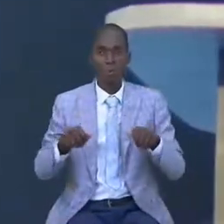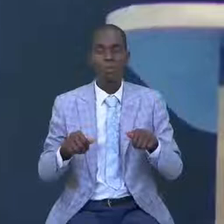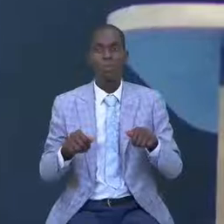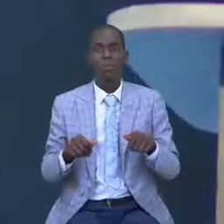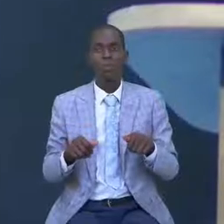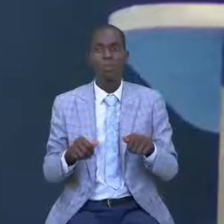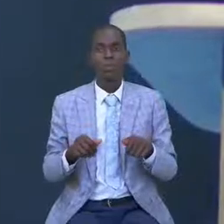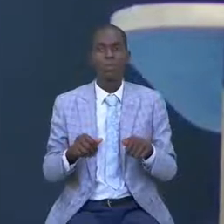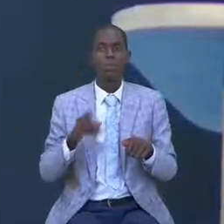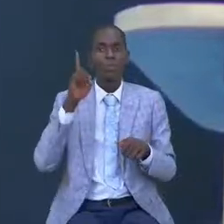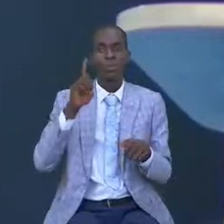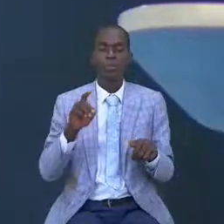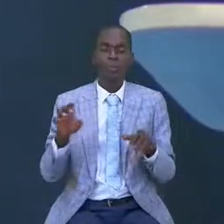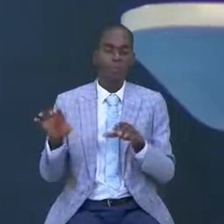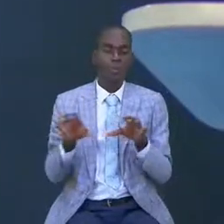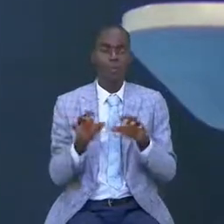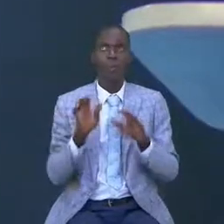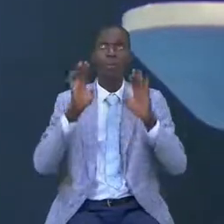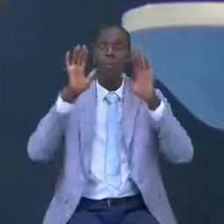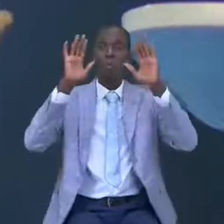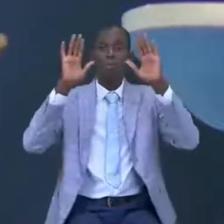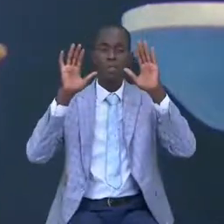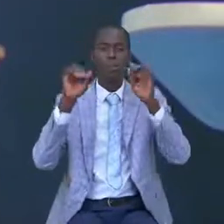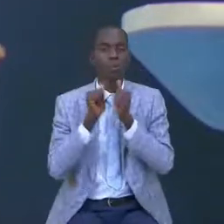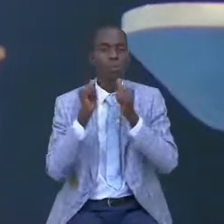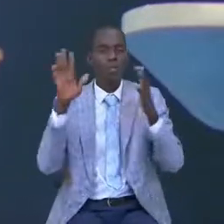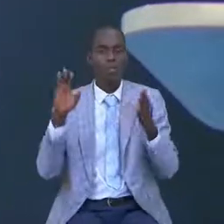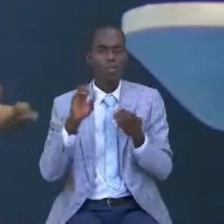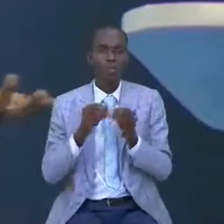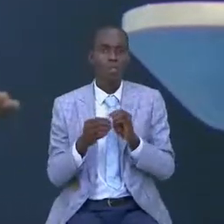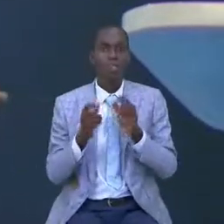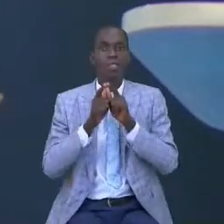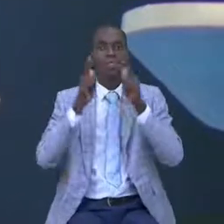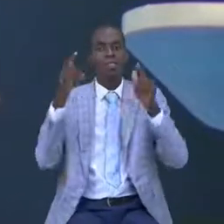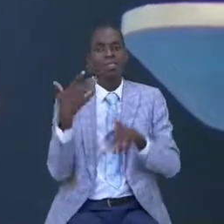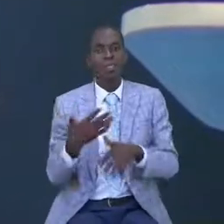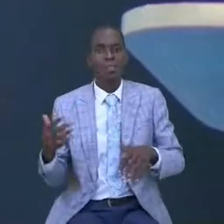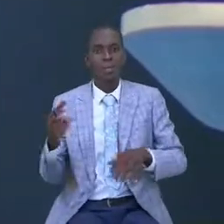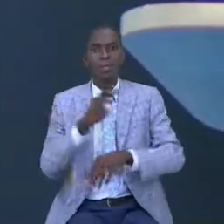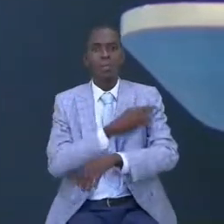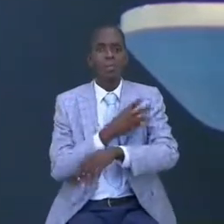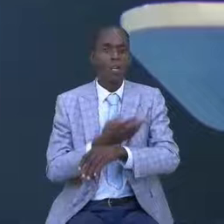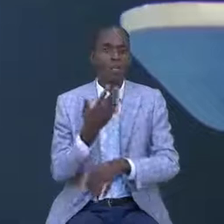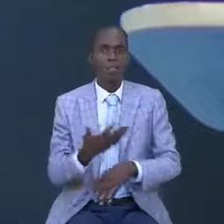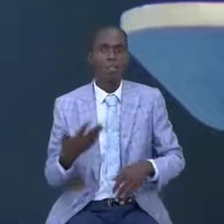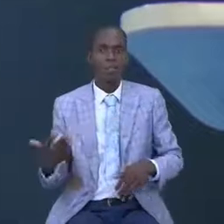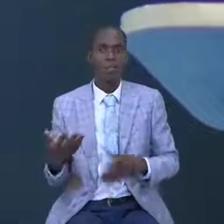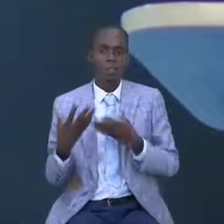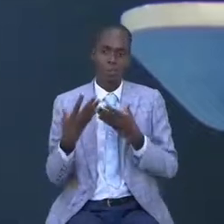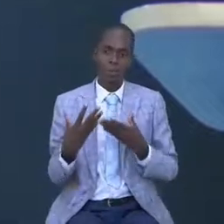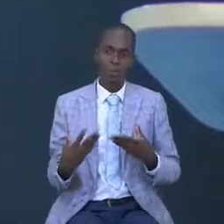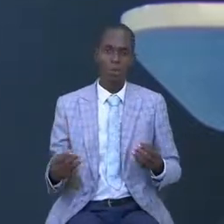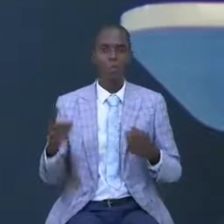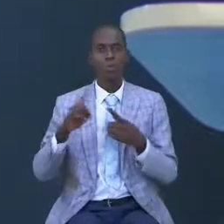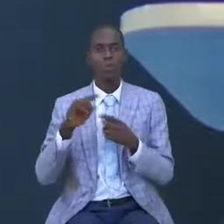le Dieu de toutes les possibilités fait des merveilles sans nombre, de grandes choses,